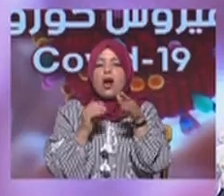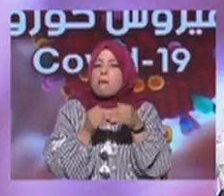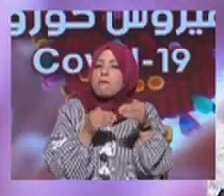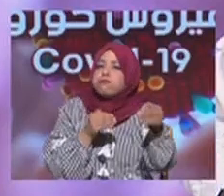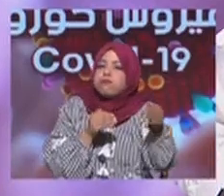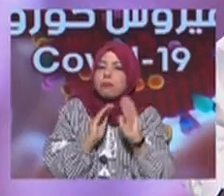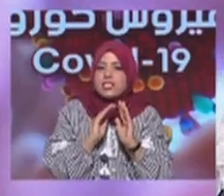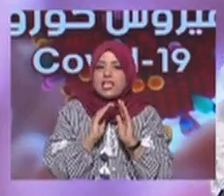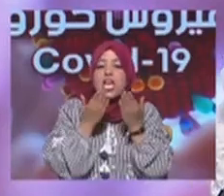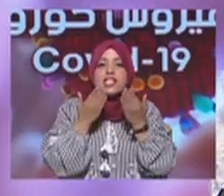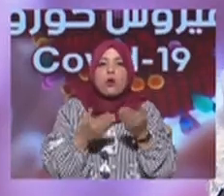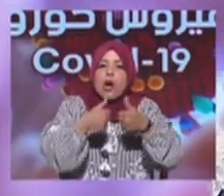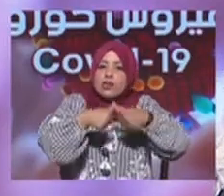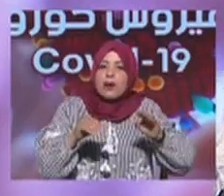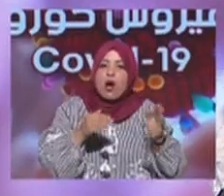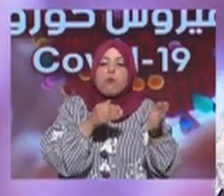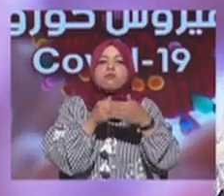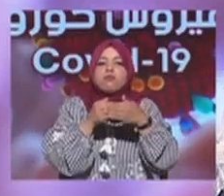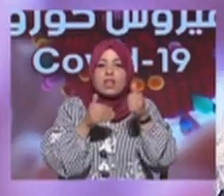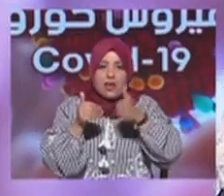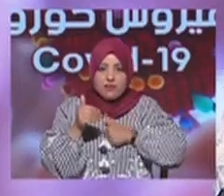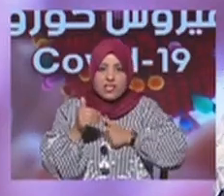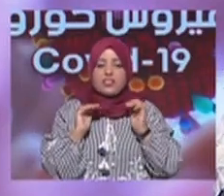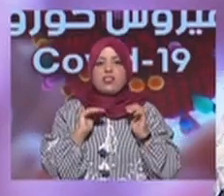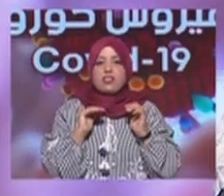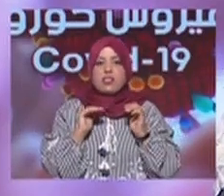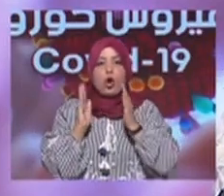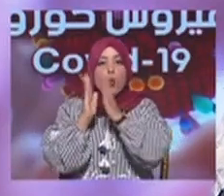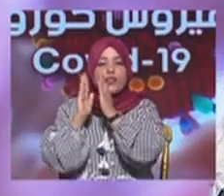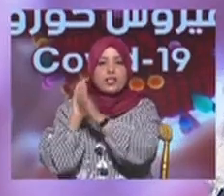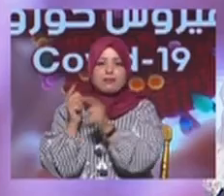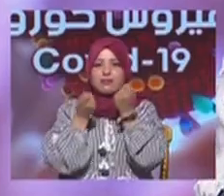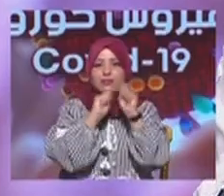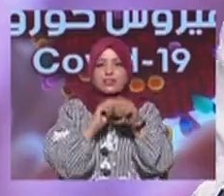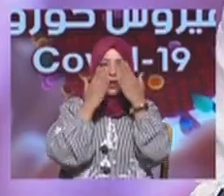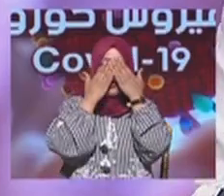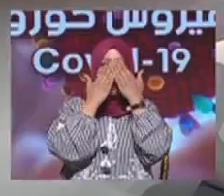حذركم وواصلوا الى ان ياتي ما يخالف ذلك، واصلوا احترام القانون خاصه. الى اللقاء.